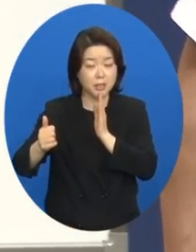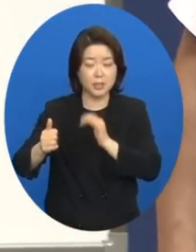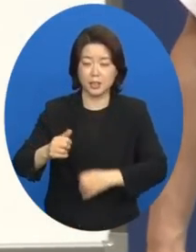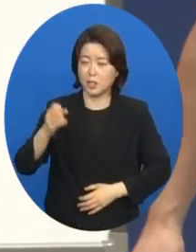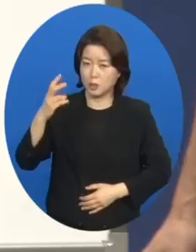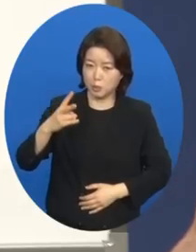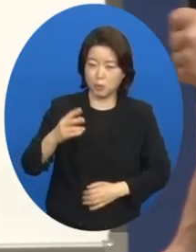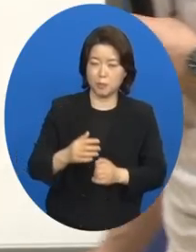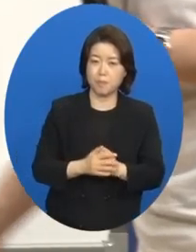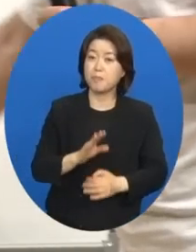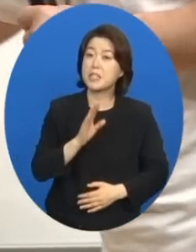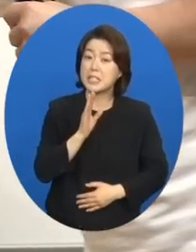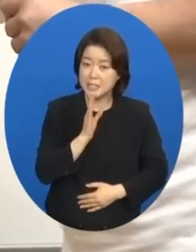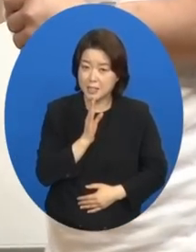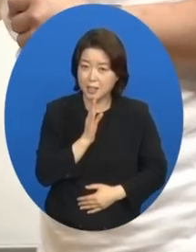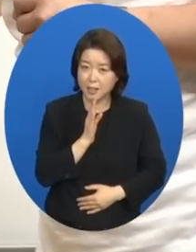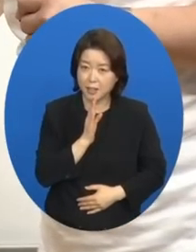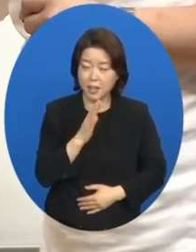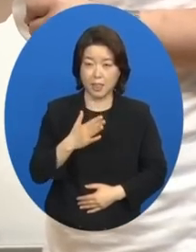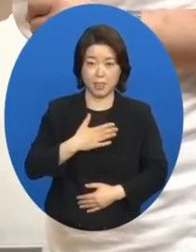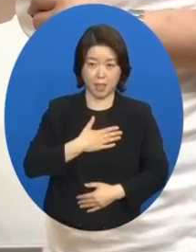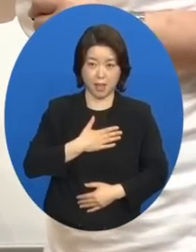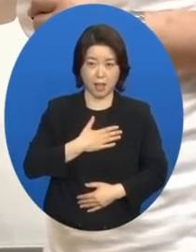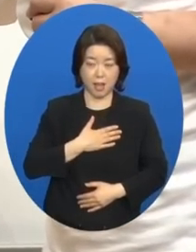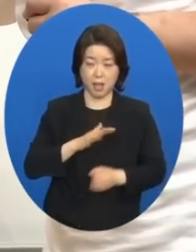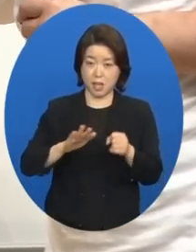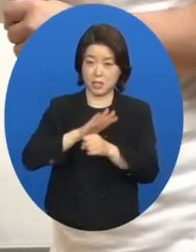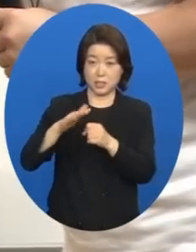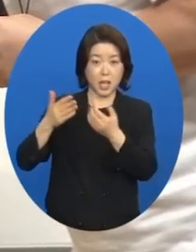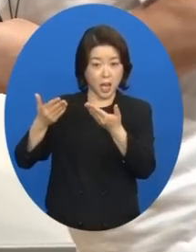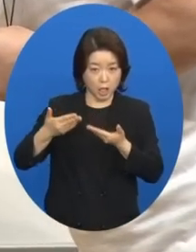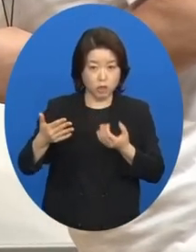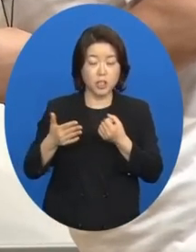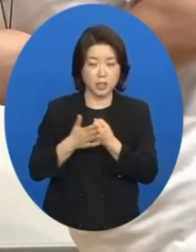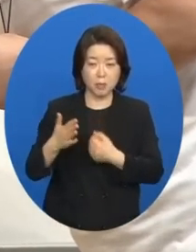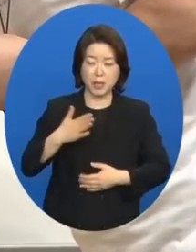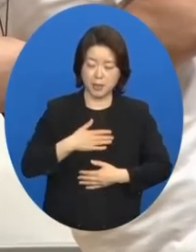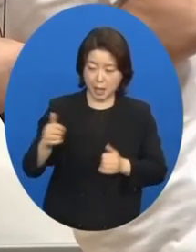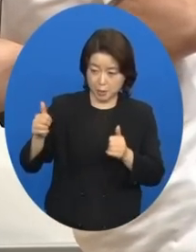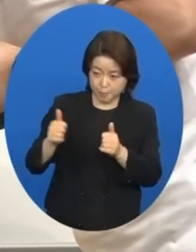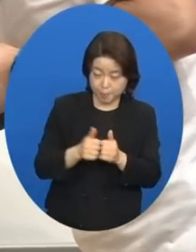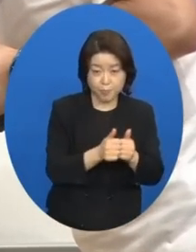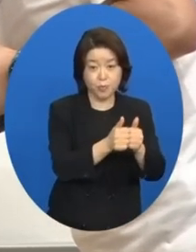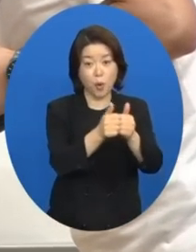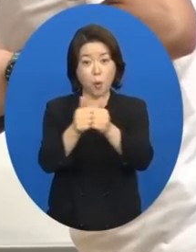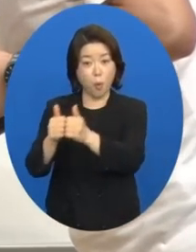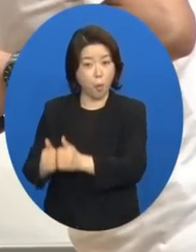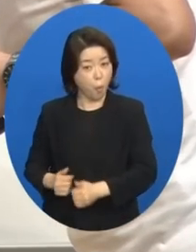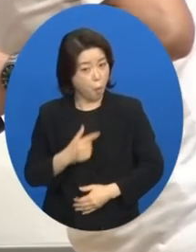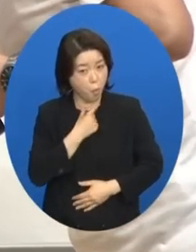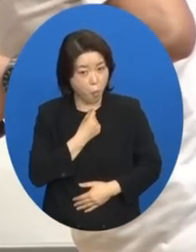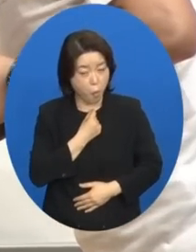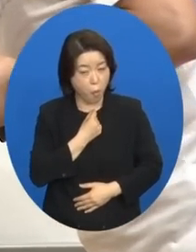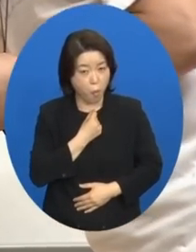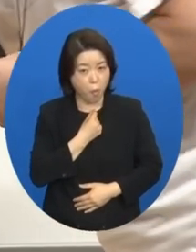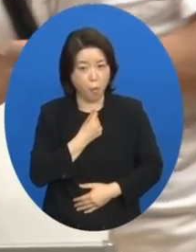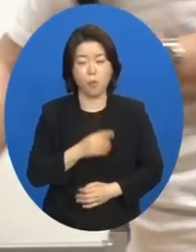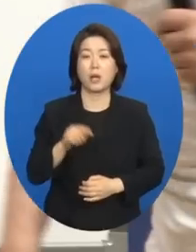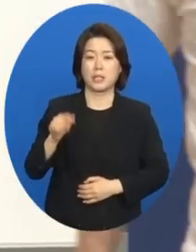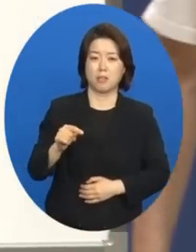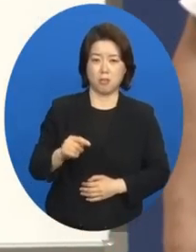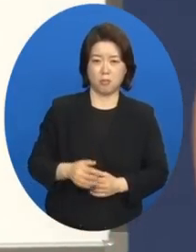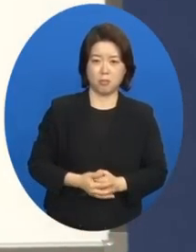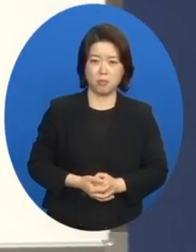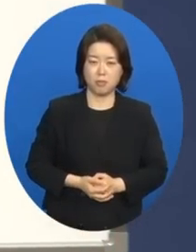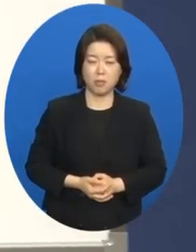그분은 정말 나를 사랑하셔서 나와 동행하기를 원하시는 분인가? 라고 하는